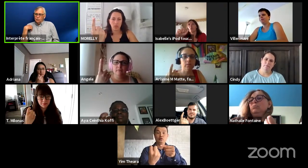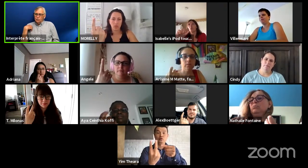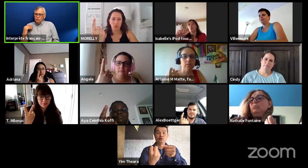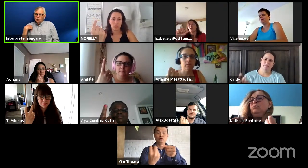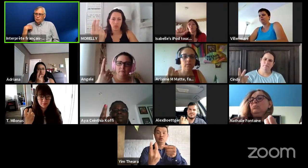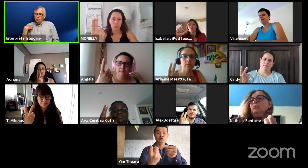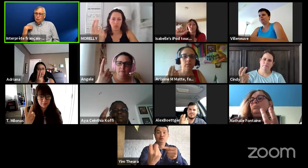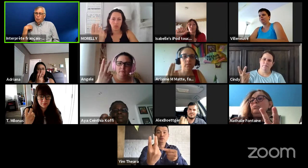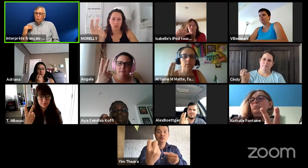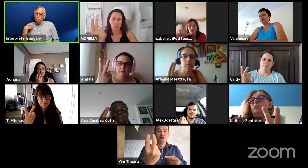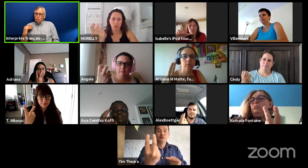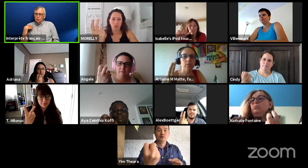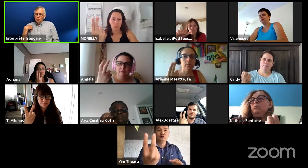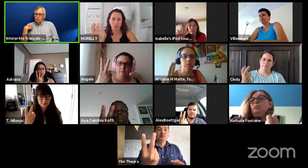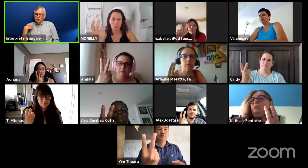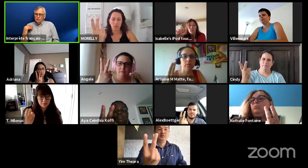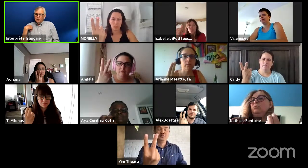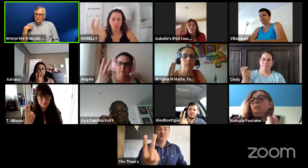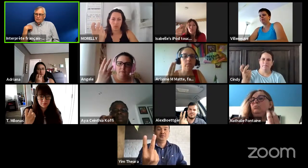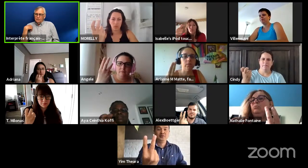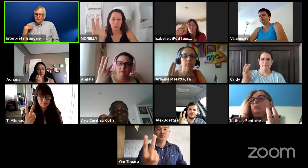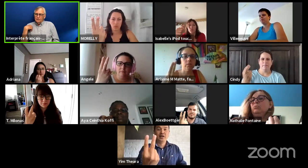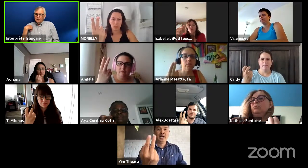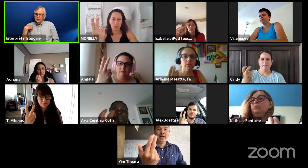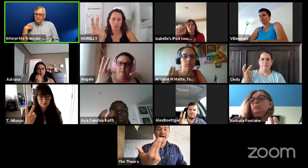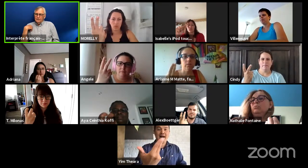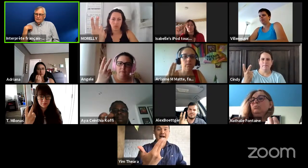11. 12.